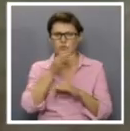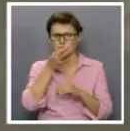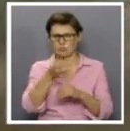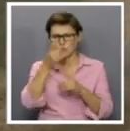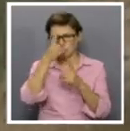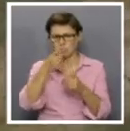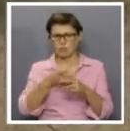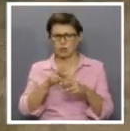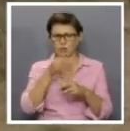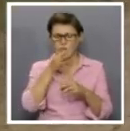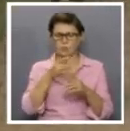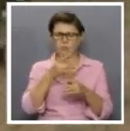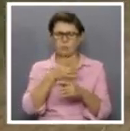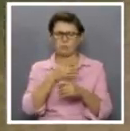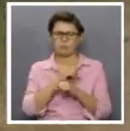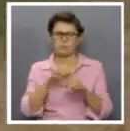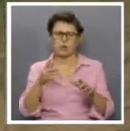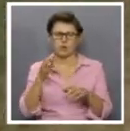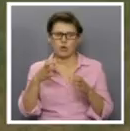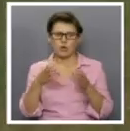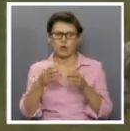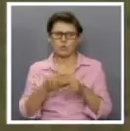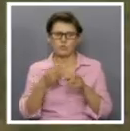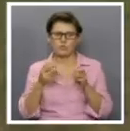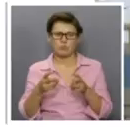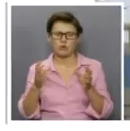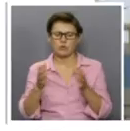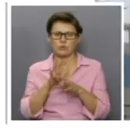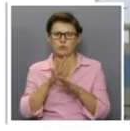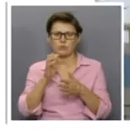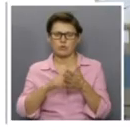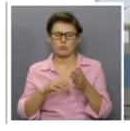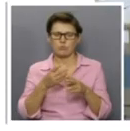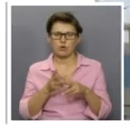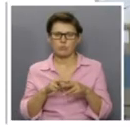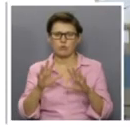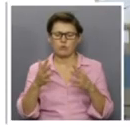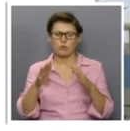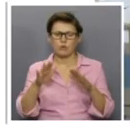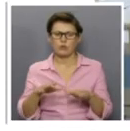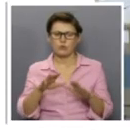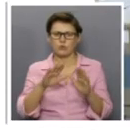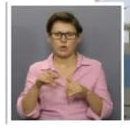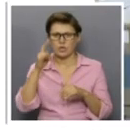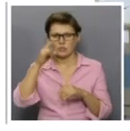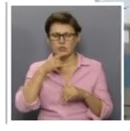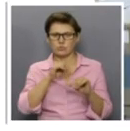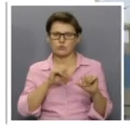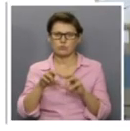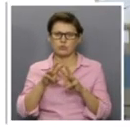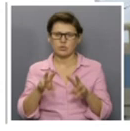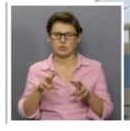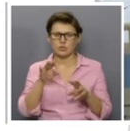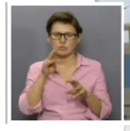хабарламада. Айта кетейік, жарылысқа Ангола командасының қауіпсіздік шараларын сақтамауы себеп болған. Оқиға орын алғаннан кейін Қазақстан қорғаныс